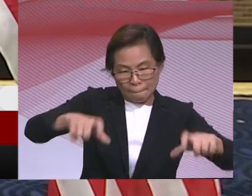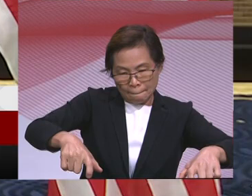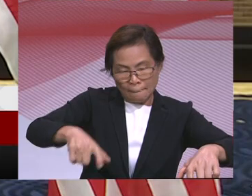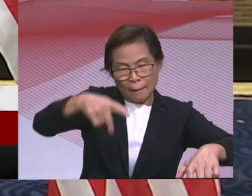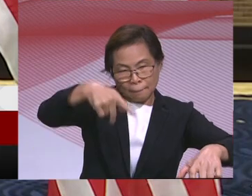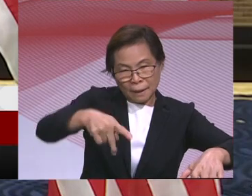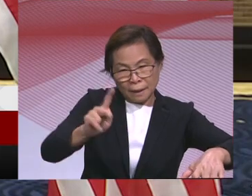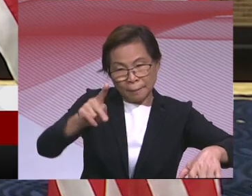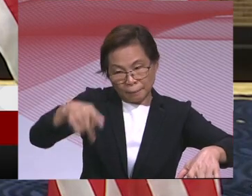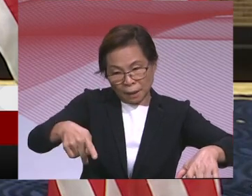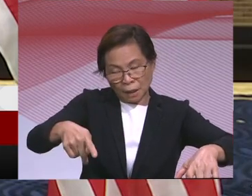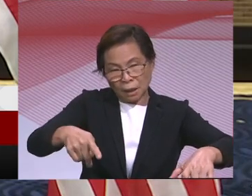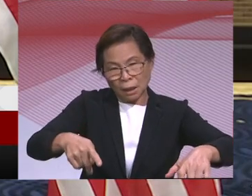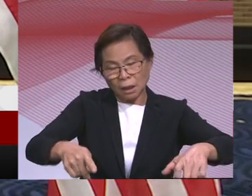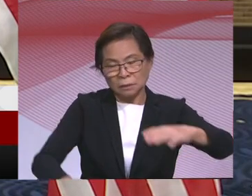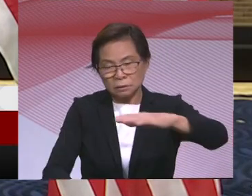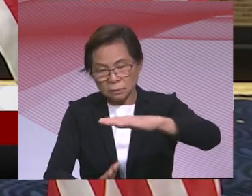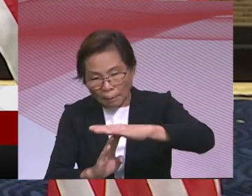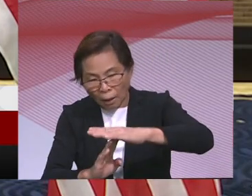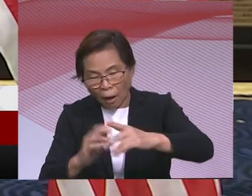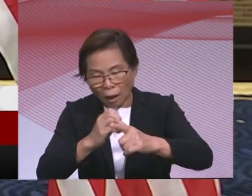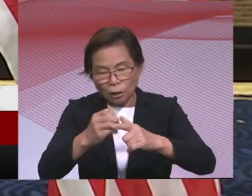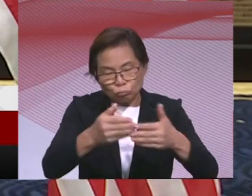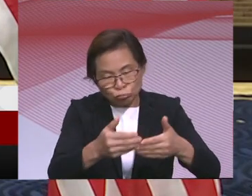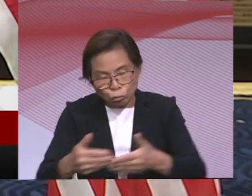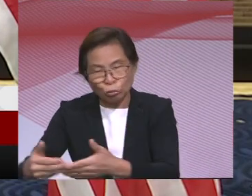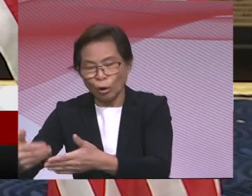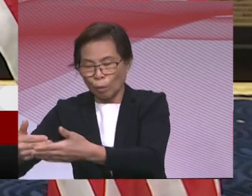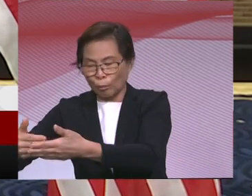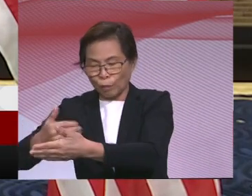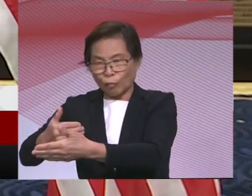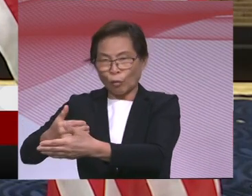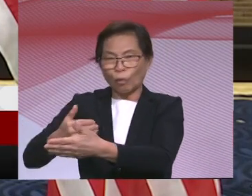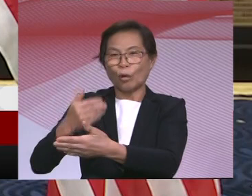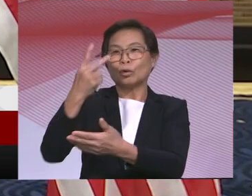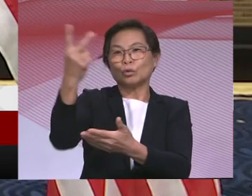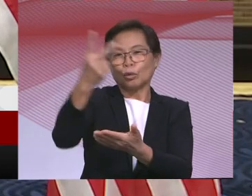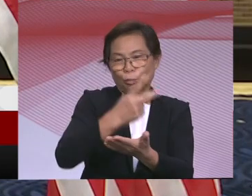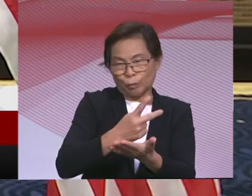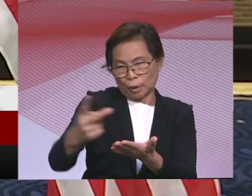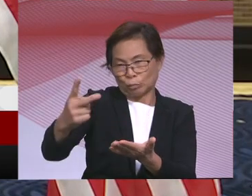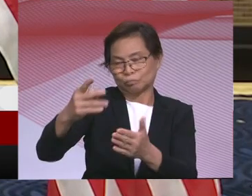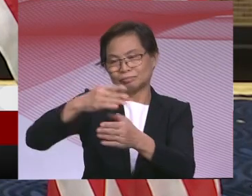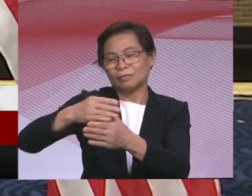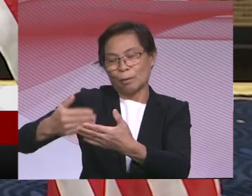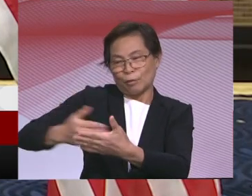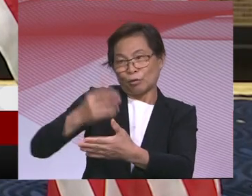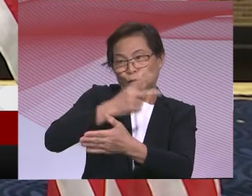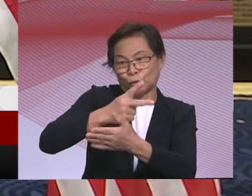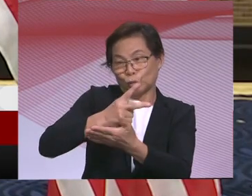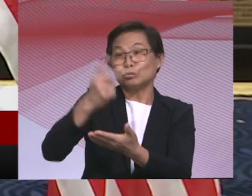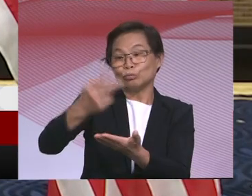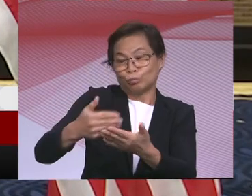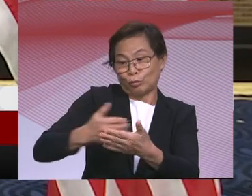ini akan ditambatkan atau diteruskan sebelum tempo dua minggu berkenaan ini tamat